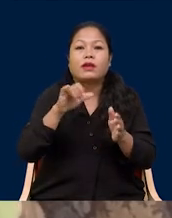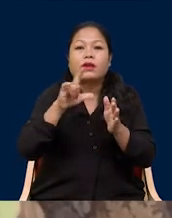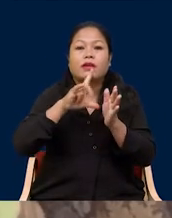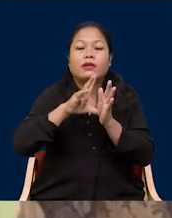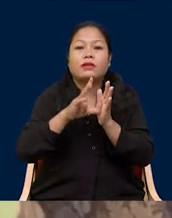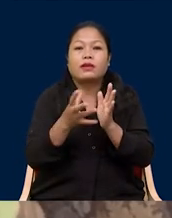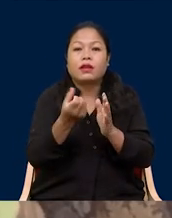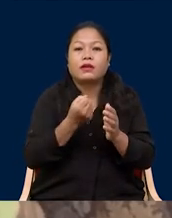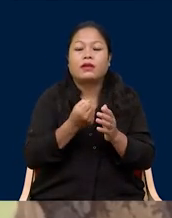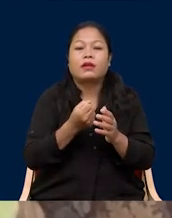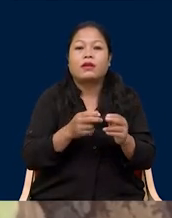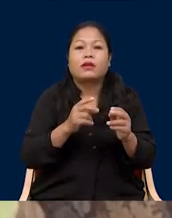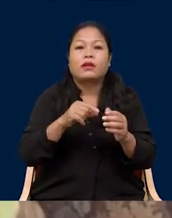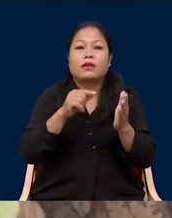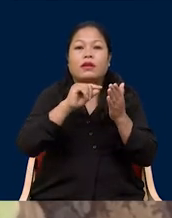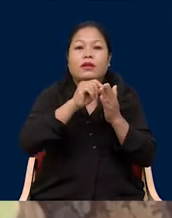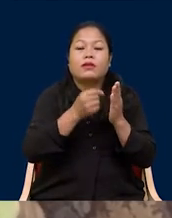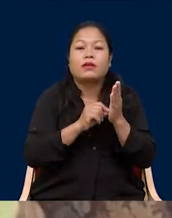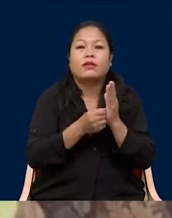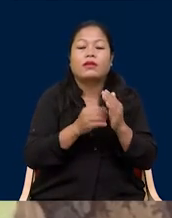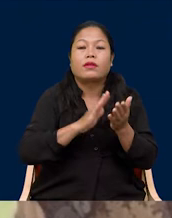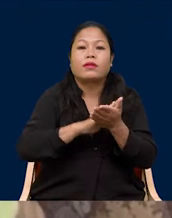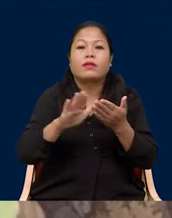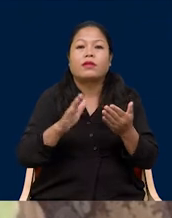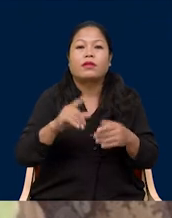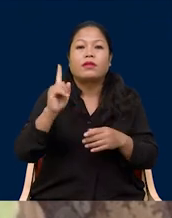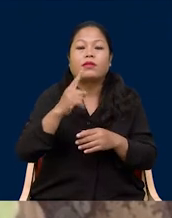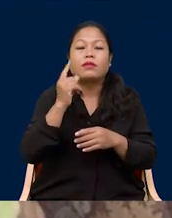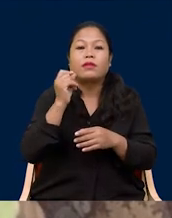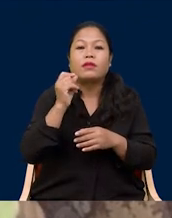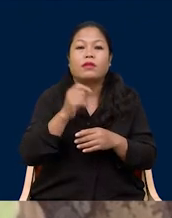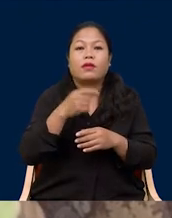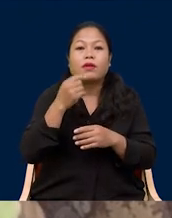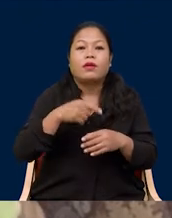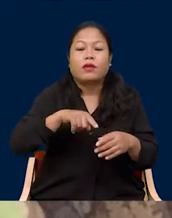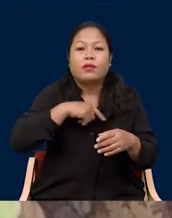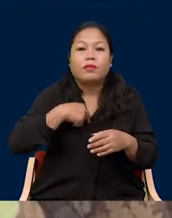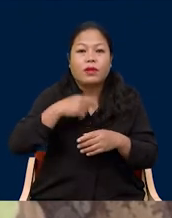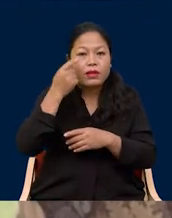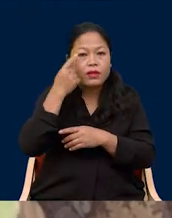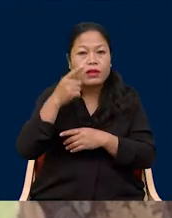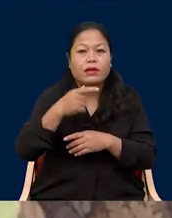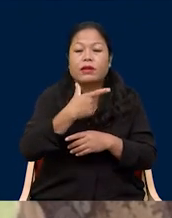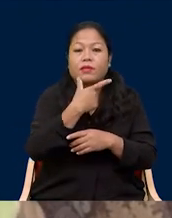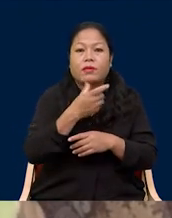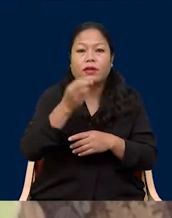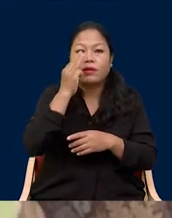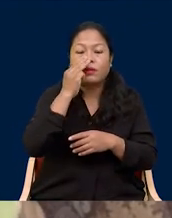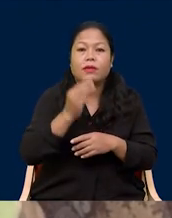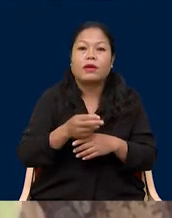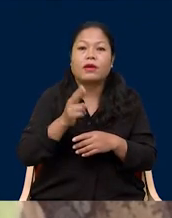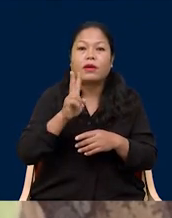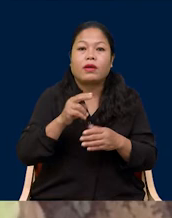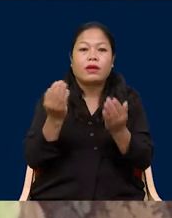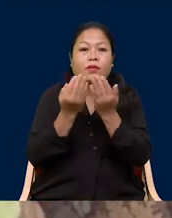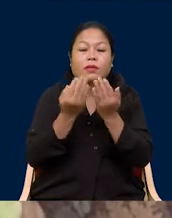सक्छ भन्दाखेरि म चाहिँ केही बुदागत रूपमा यसलाई प्रस्ट्याउन चाहे। सर्वप्रथम त मैले देखेको, म अहिले बेलायतमा नै